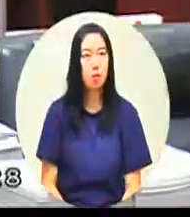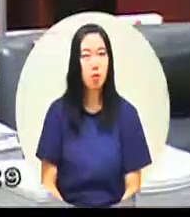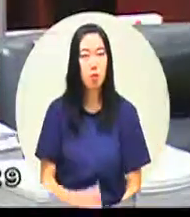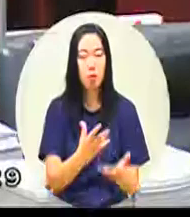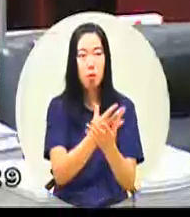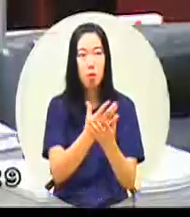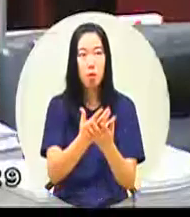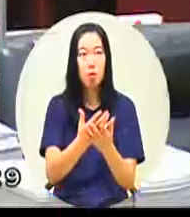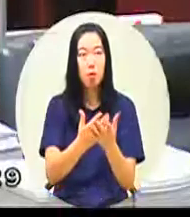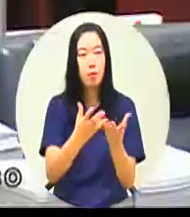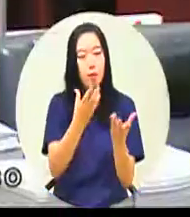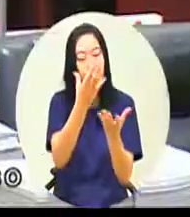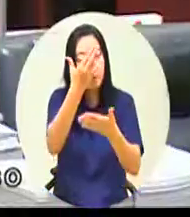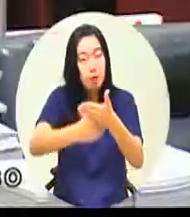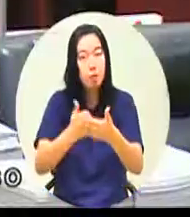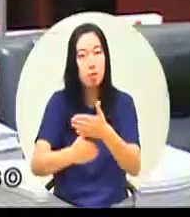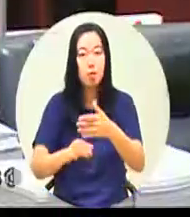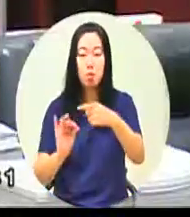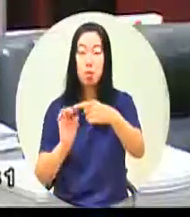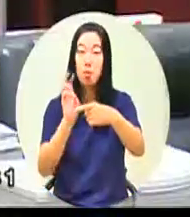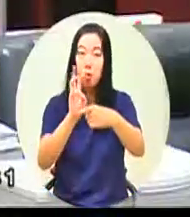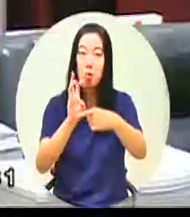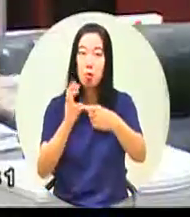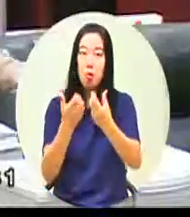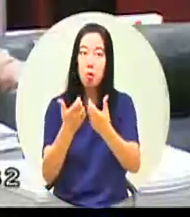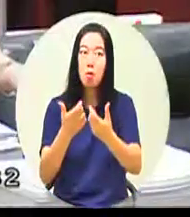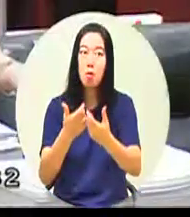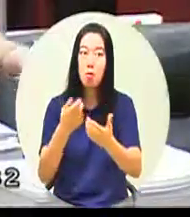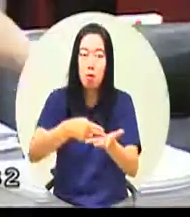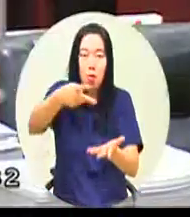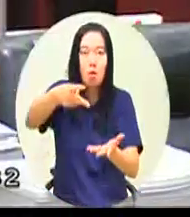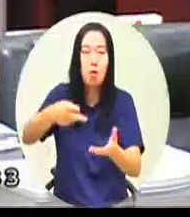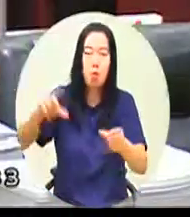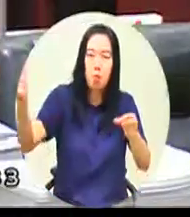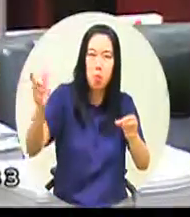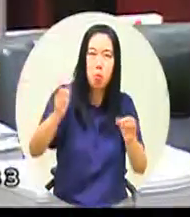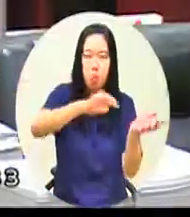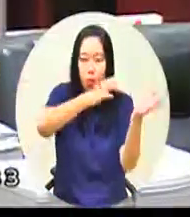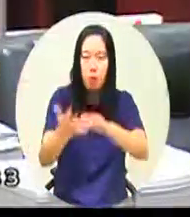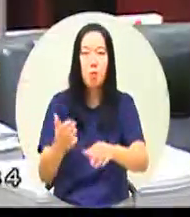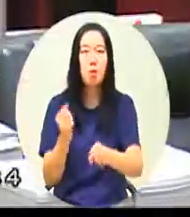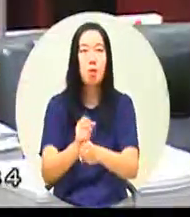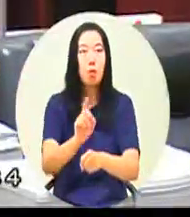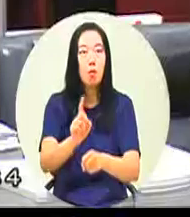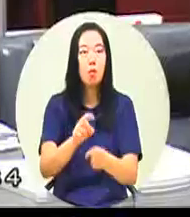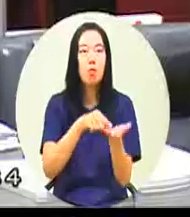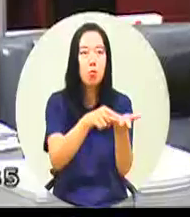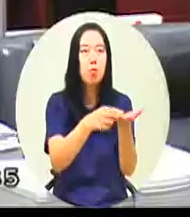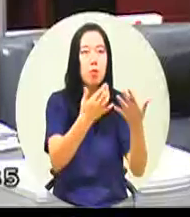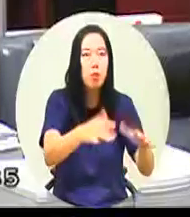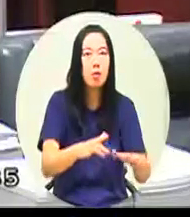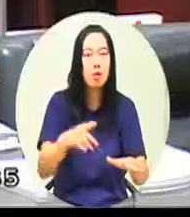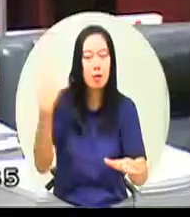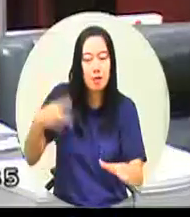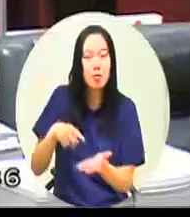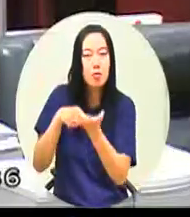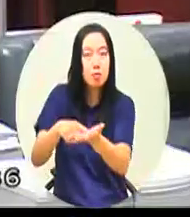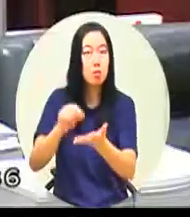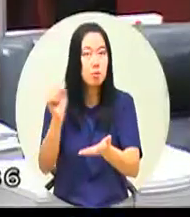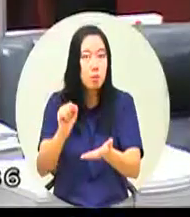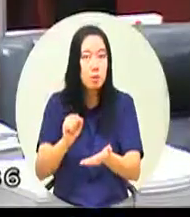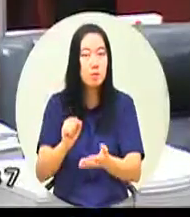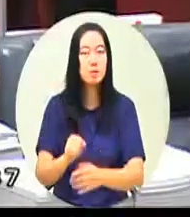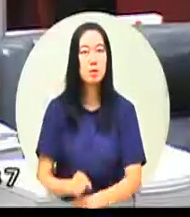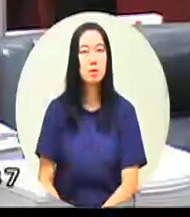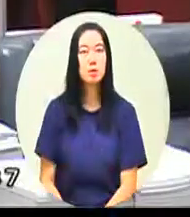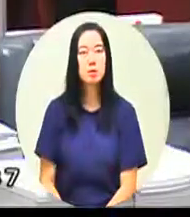八成啦，你玻璃两成剩了八成，第二天又结掉阁未使申请，伊有申请过啊嘛？这个是我希